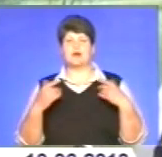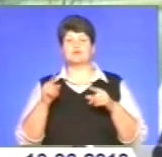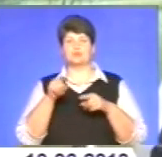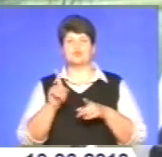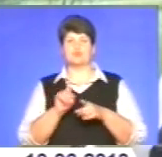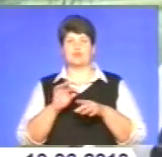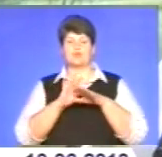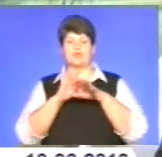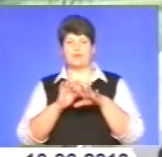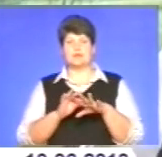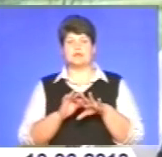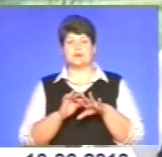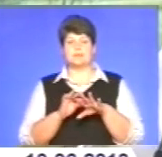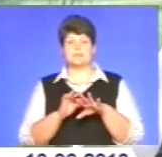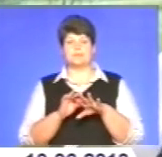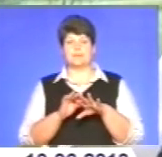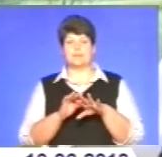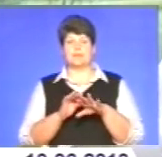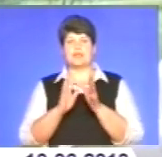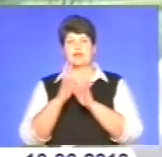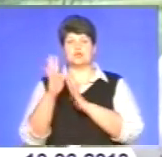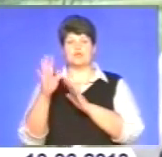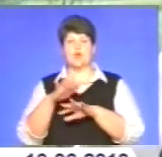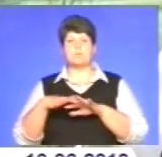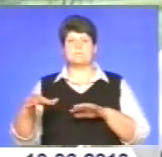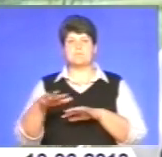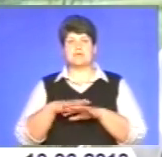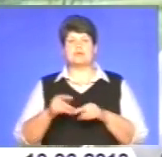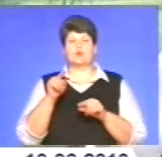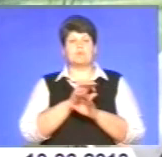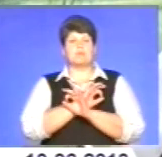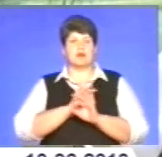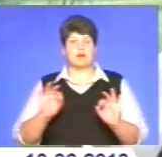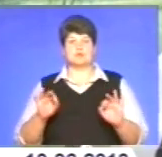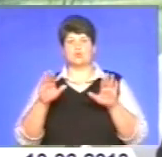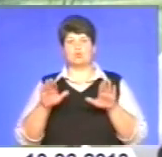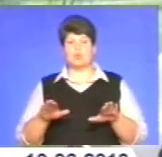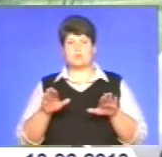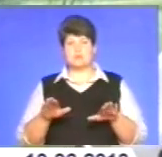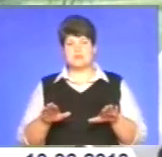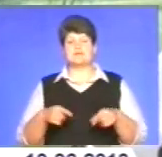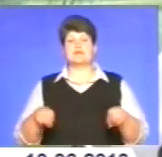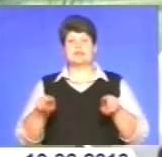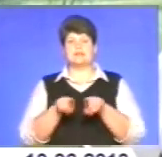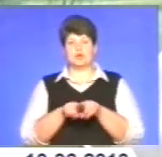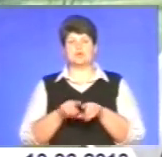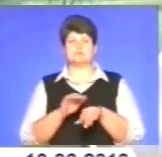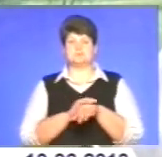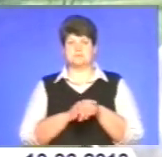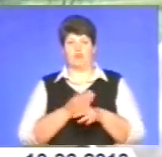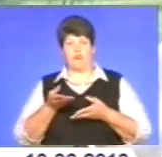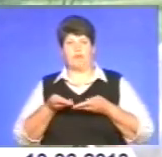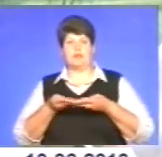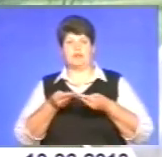проведені дні у лісовому масиві на такому прекрасному місці, вони також благотворно